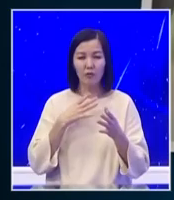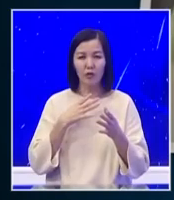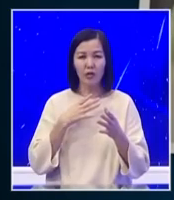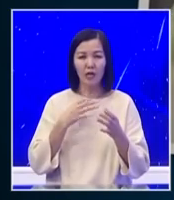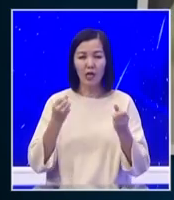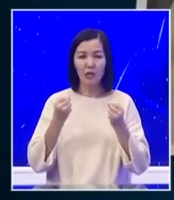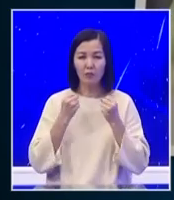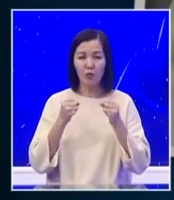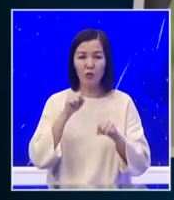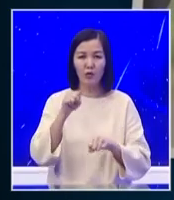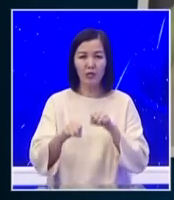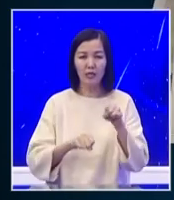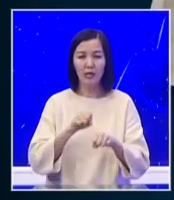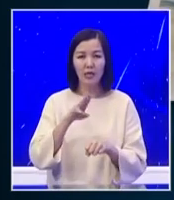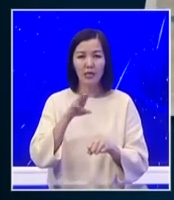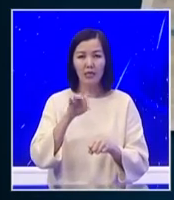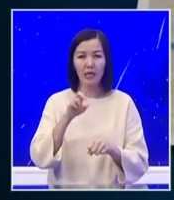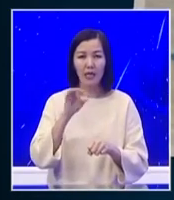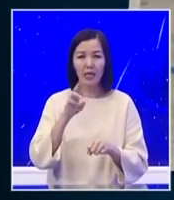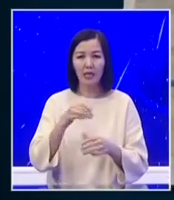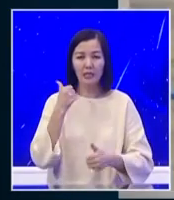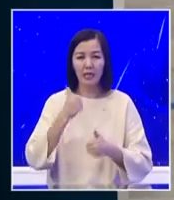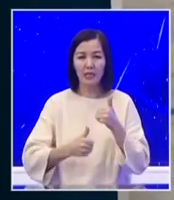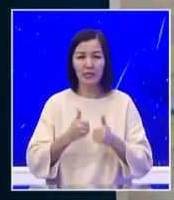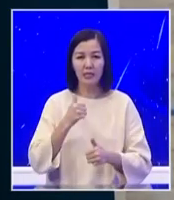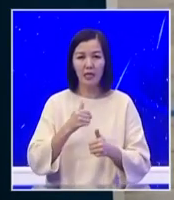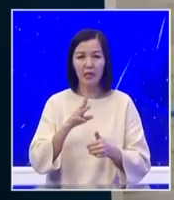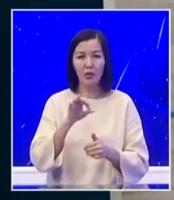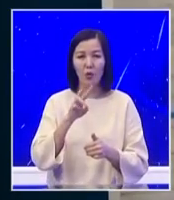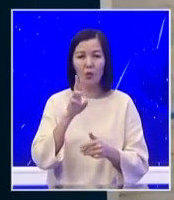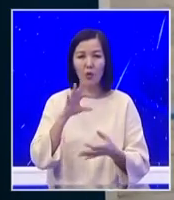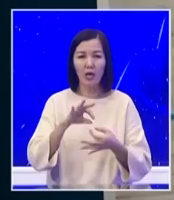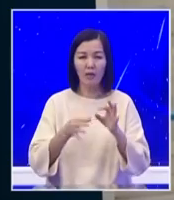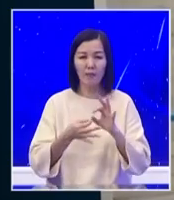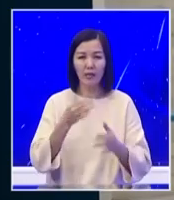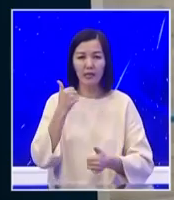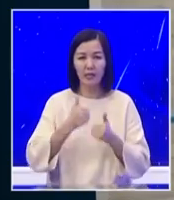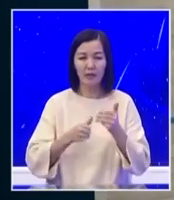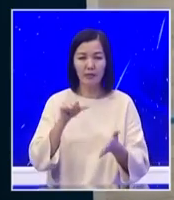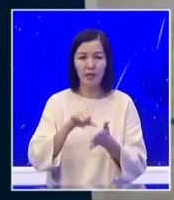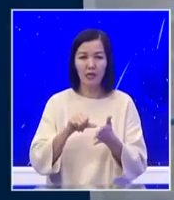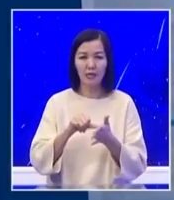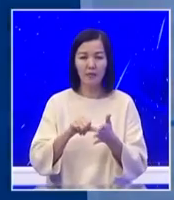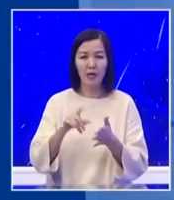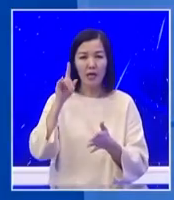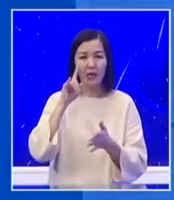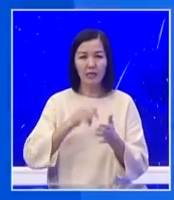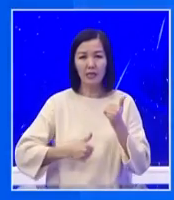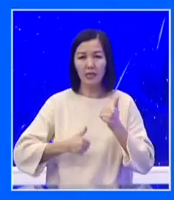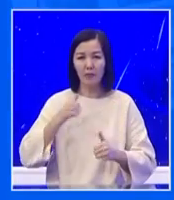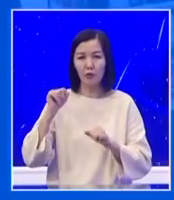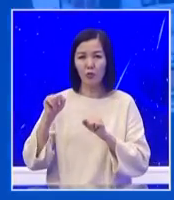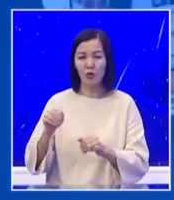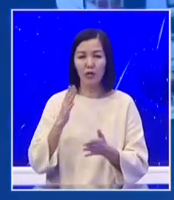Атлеттеріміз велоспорттың трек сайысында да үздік өнермен көзге түсіп, Токио бәсекесінде ел намысын қорғау құқығына ие болды. Айта кетейік,